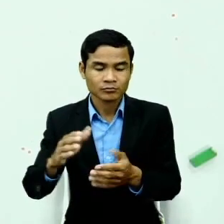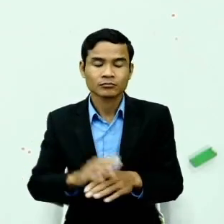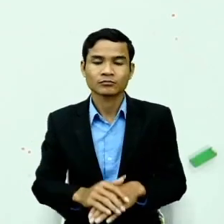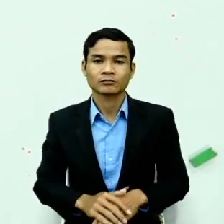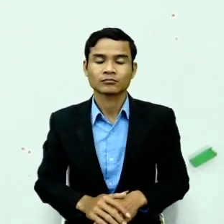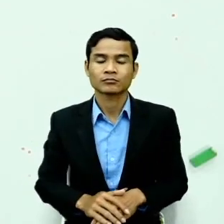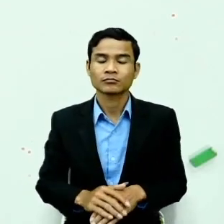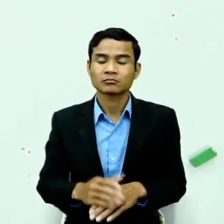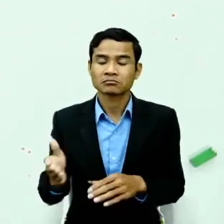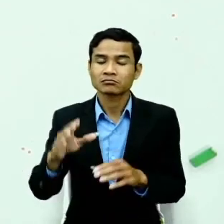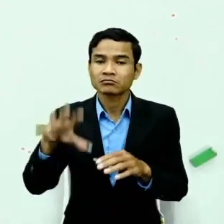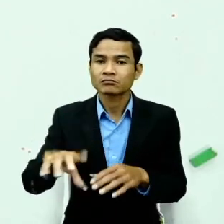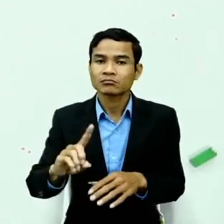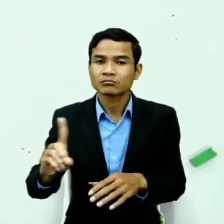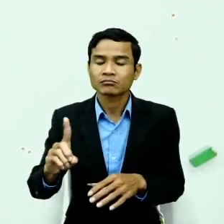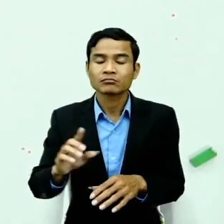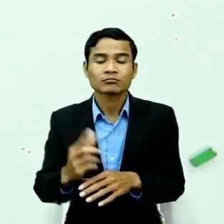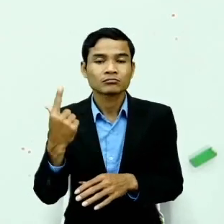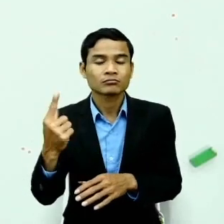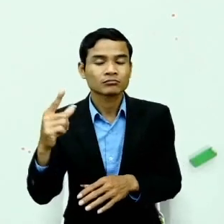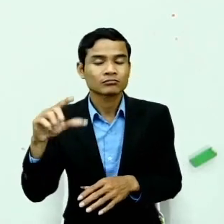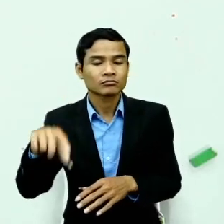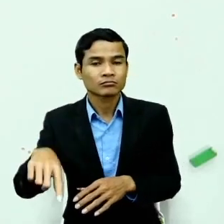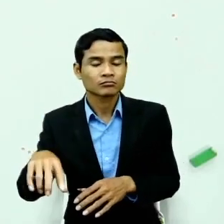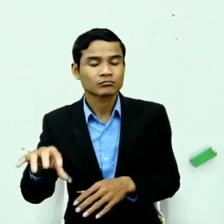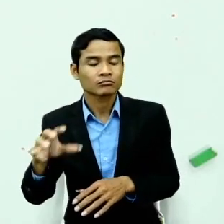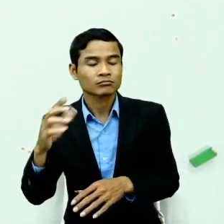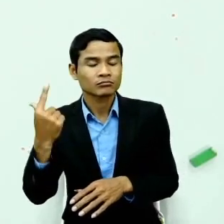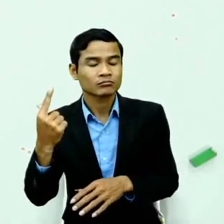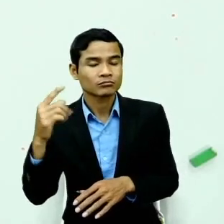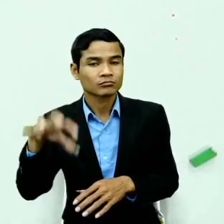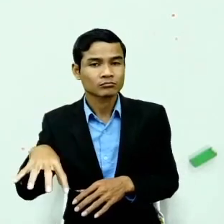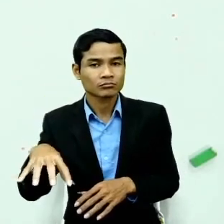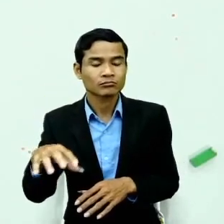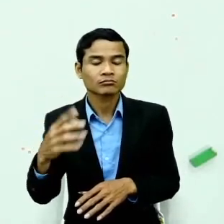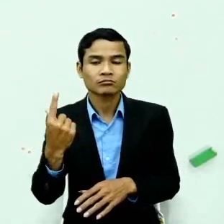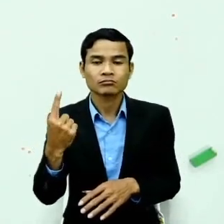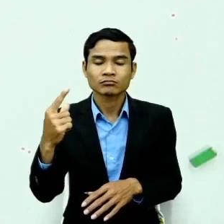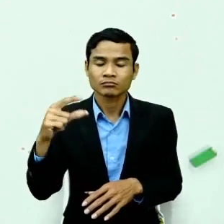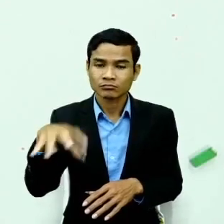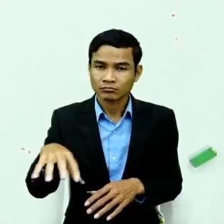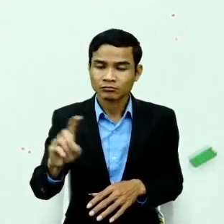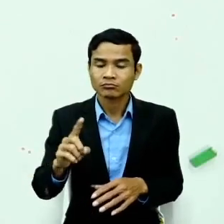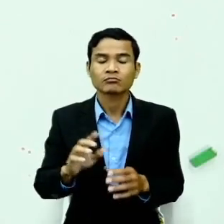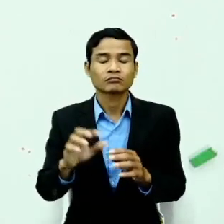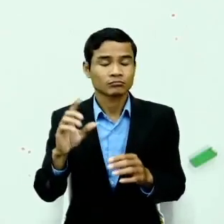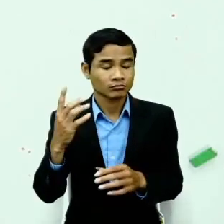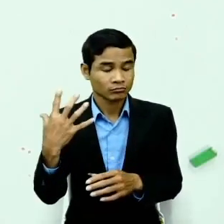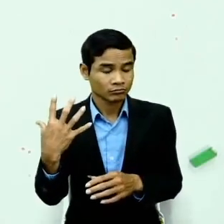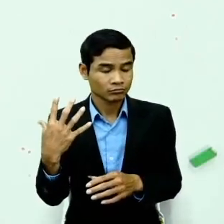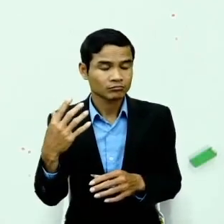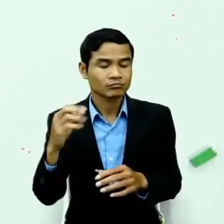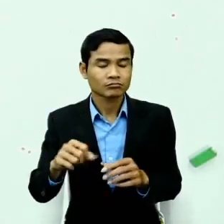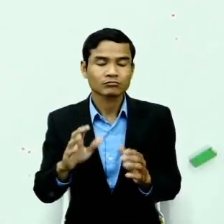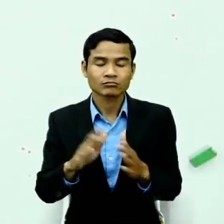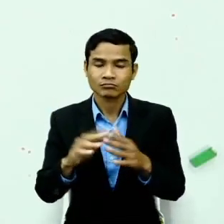chặt đồng cớ này nè con còn mưa này nè đi chả cứ nơi không chấm chấm ca chả lấy con tặng ở